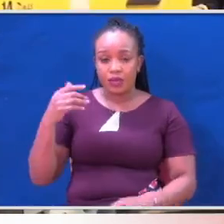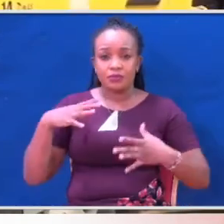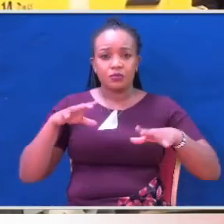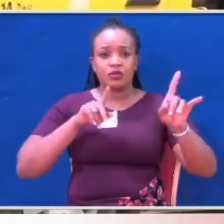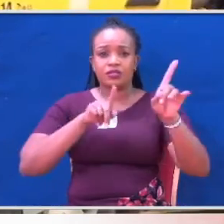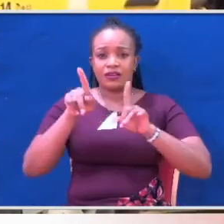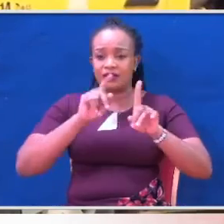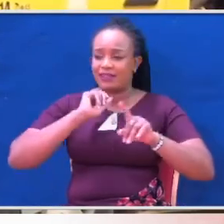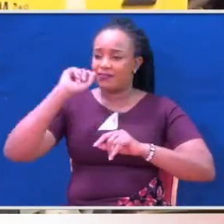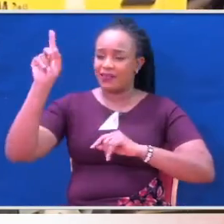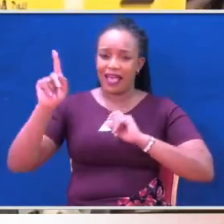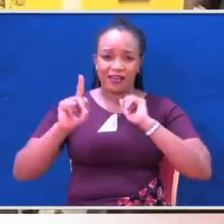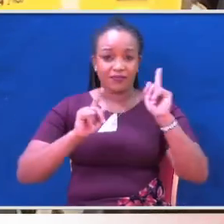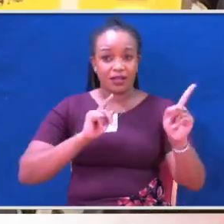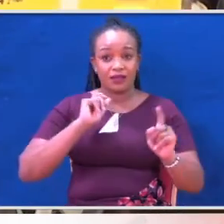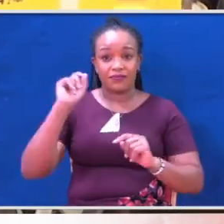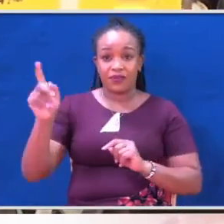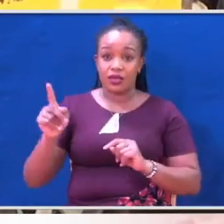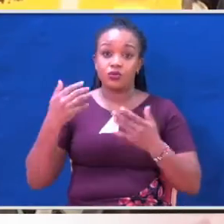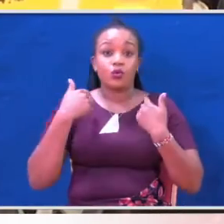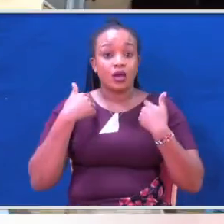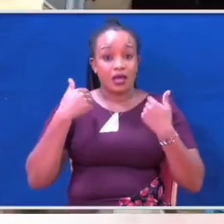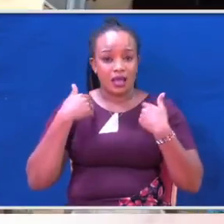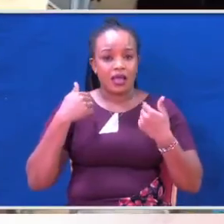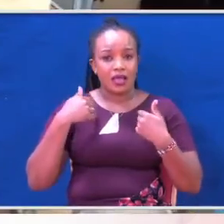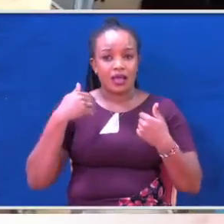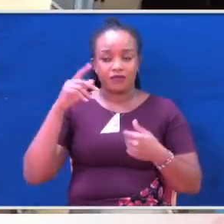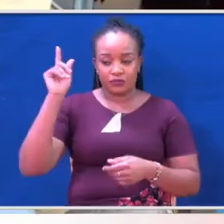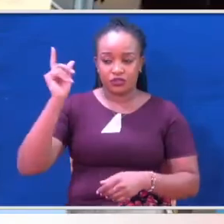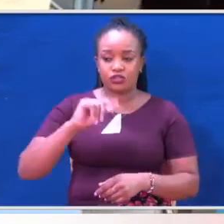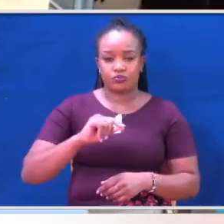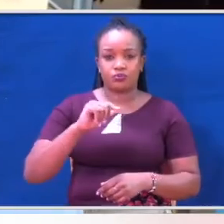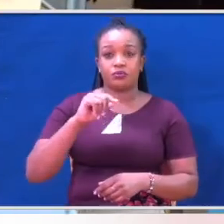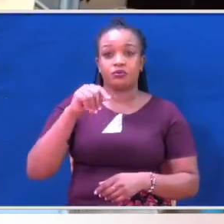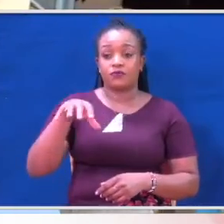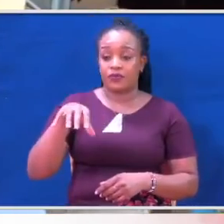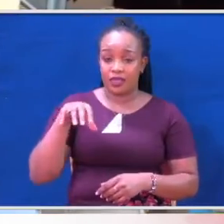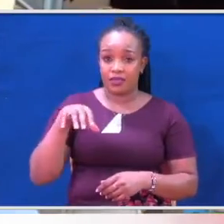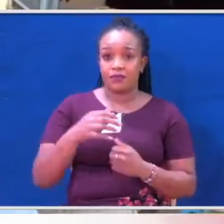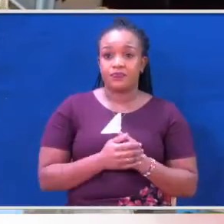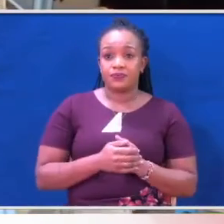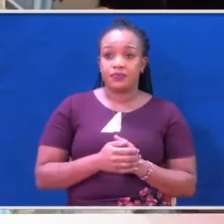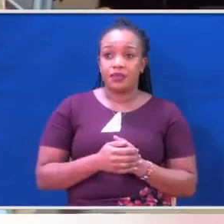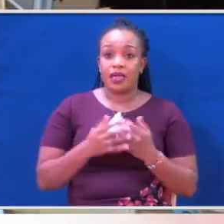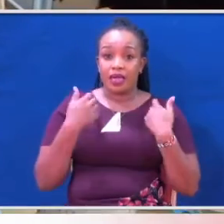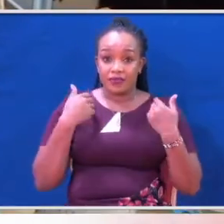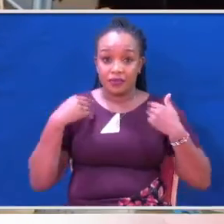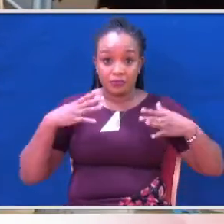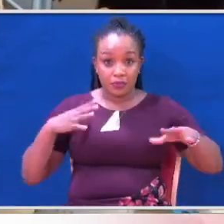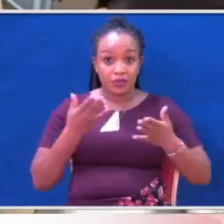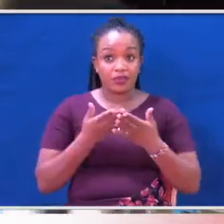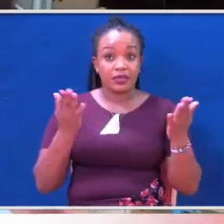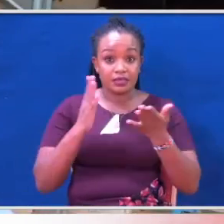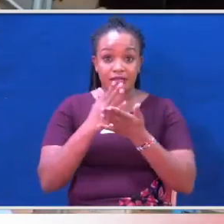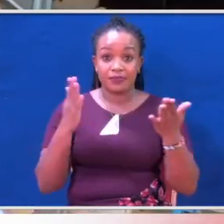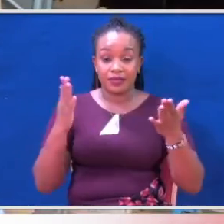mbali, waweze kuunda bei ili rudi hali ya kawaida. Capacity ya gari, hii ni kitu ya muhimu sana. Kwa sababu tulikuwa